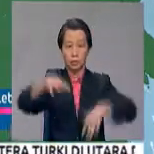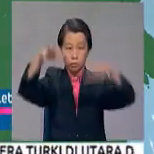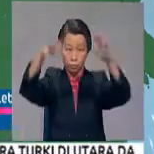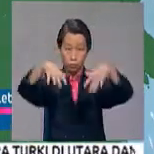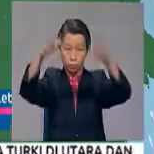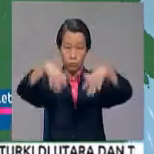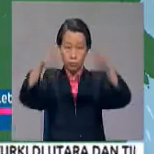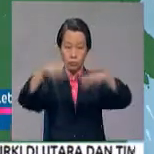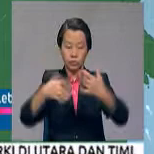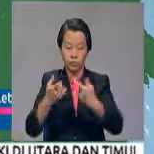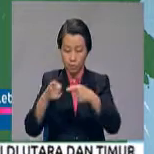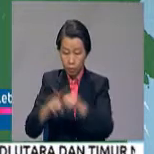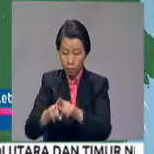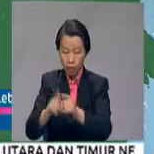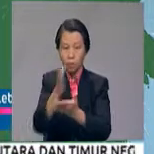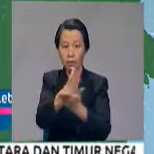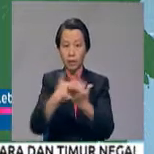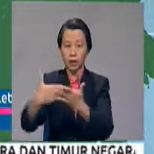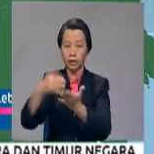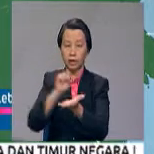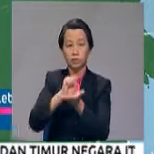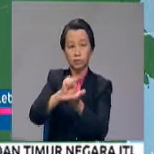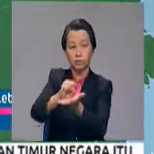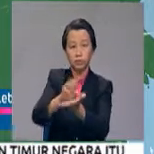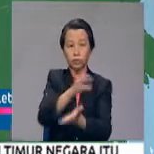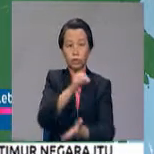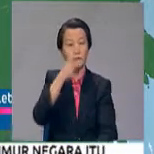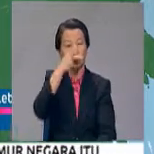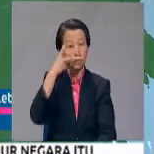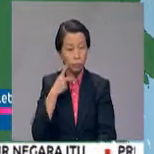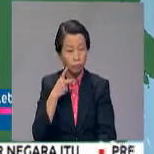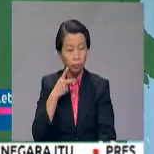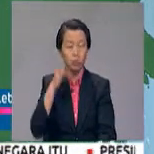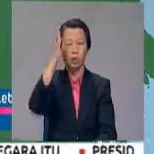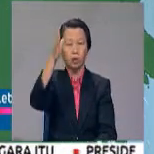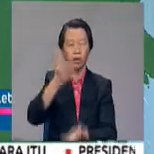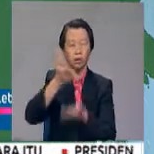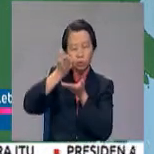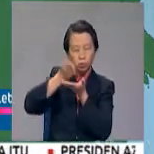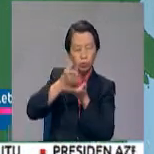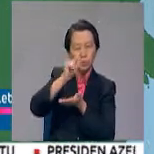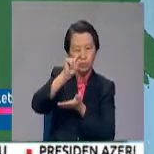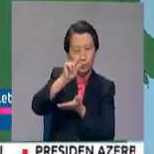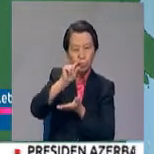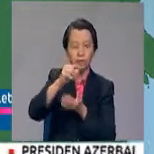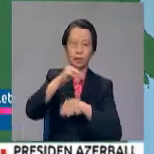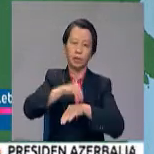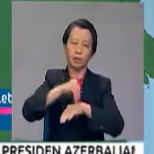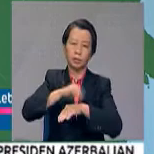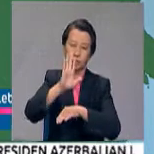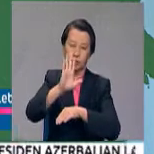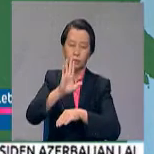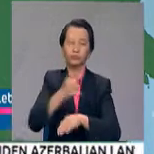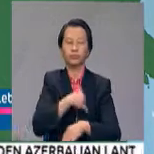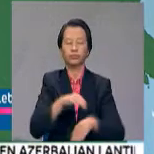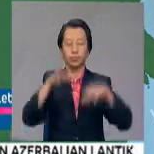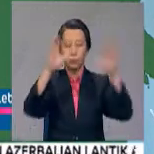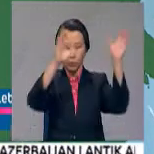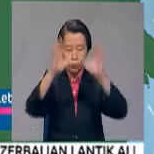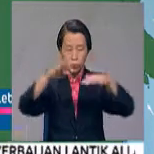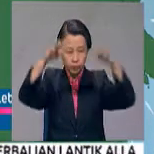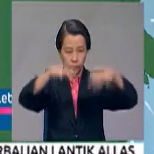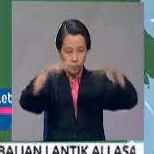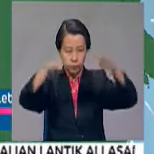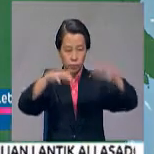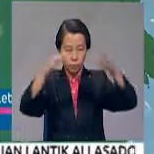yang kini sedang berlaku di sekitar bahagian Sibu dan Kuching dijangka akan reda sedikit masa lagi. Cuaca yang lembap di beberapa tempat